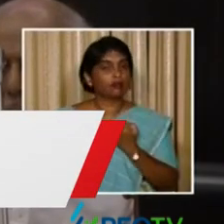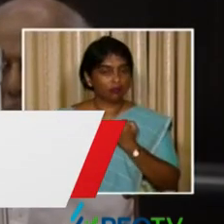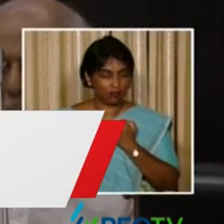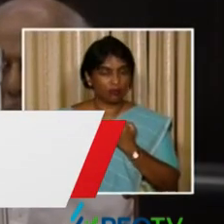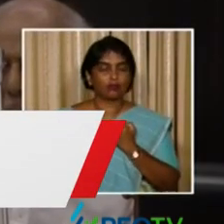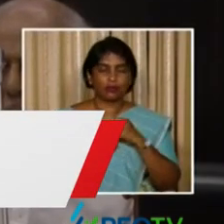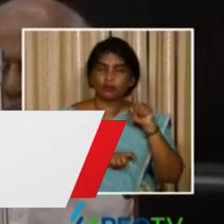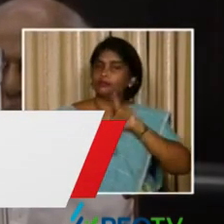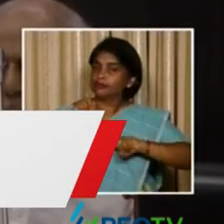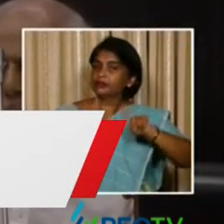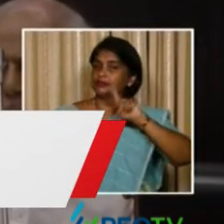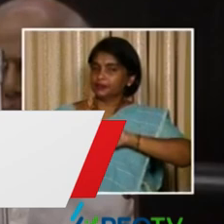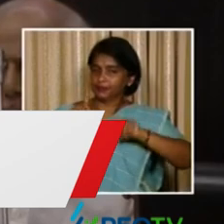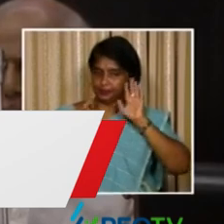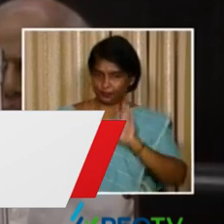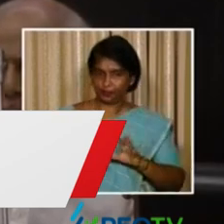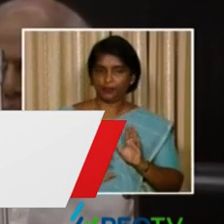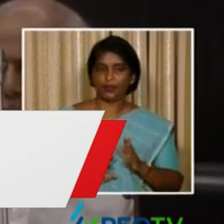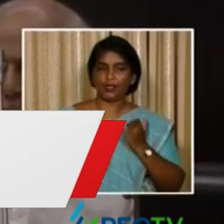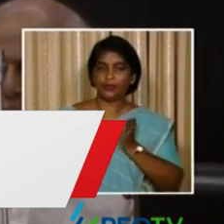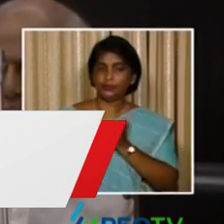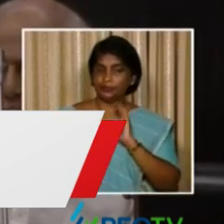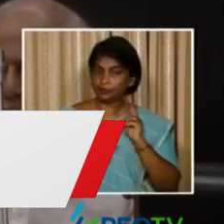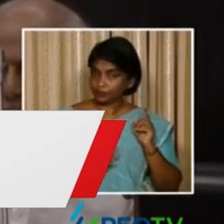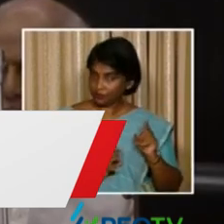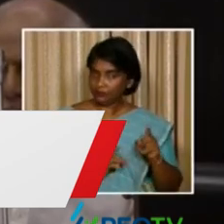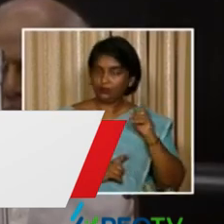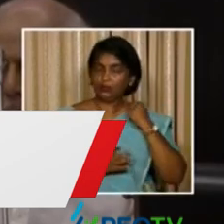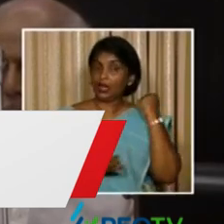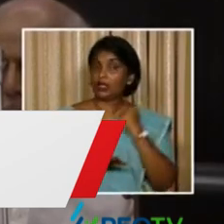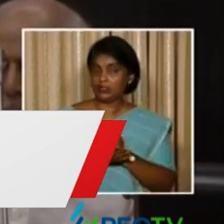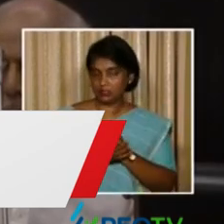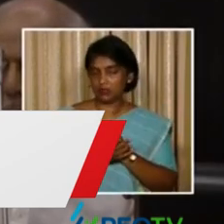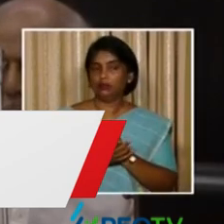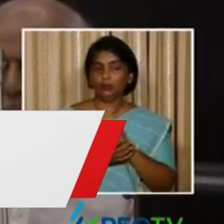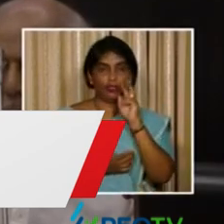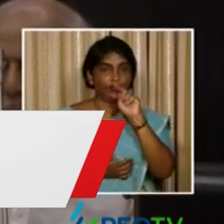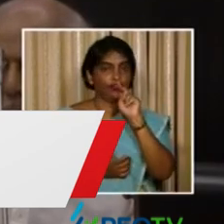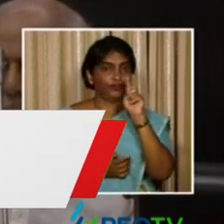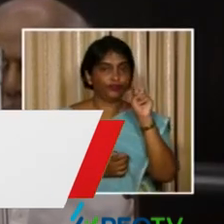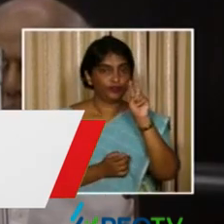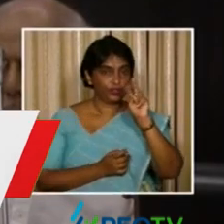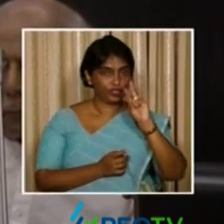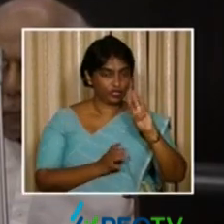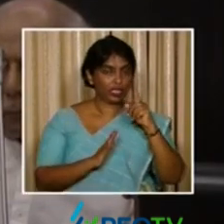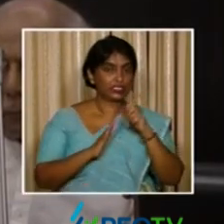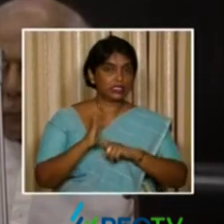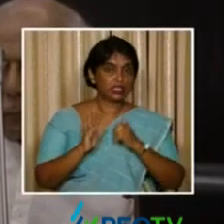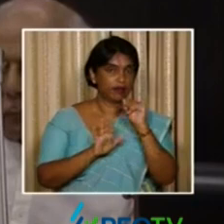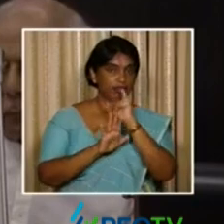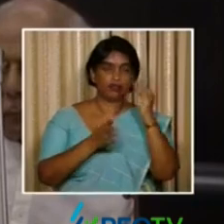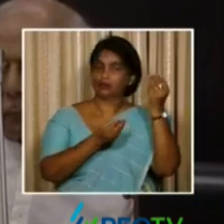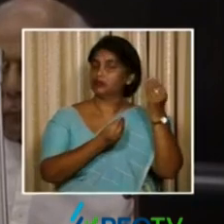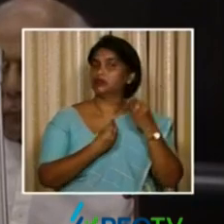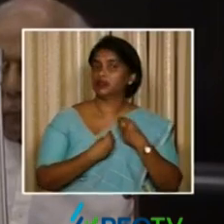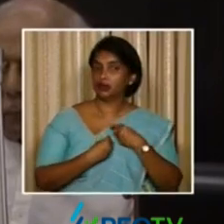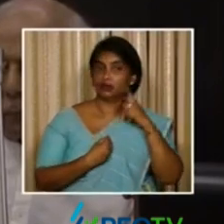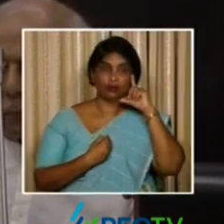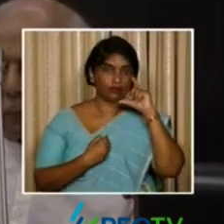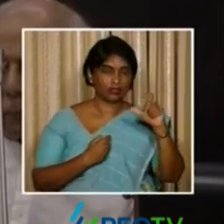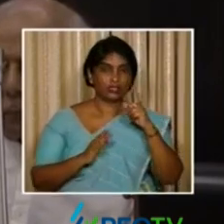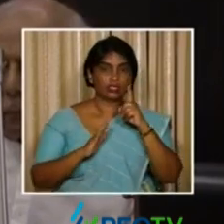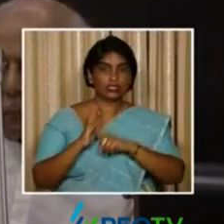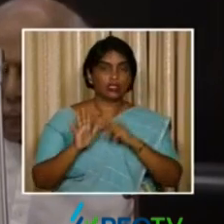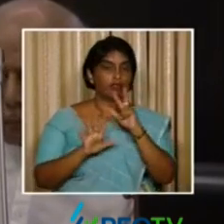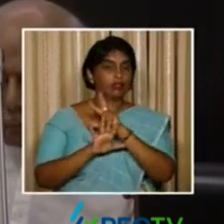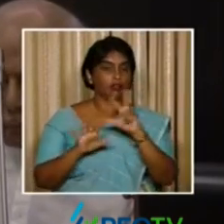வெற்றிகரமான அறுவடையை நாடு பெற்றுள்ளதாக ஜனாதிபதி ரணில் விக்ரமசிங்க தெரிவித்துள்ளார். நாடாளுமன்றில் இன்றைய தினம் உரையாற்றும் போதே அவர் இந்த